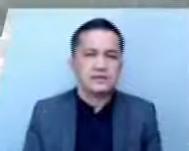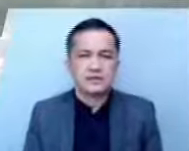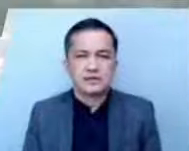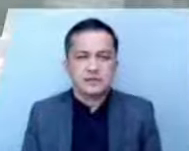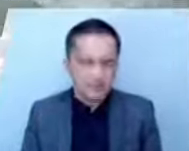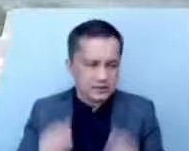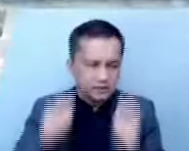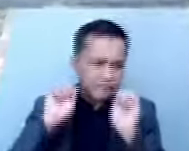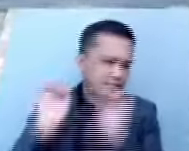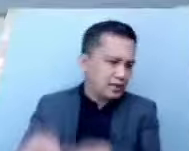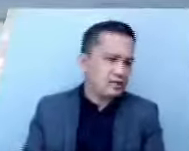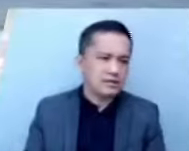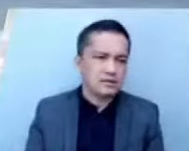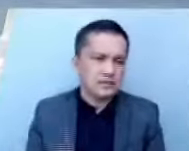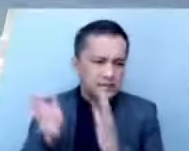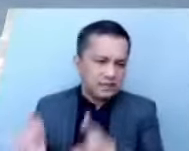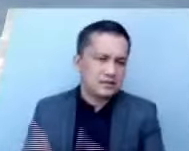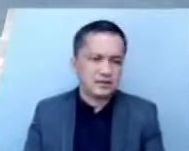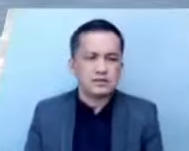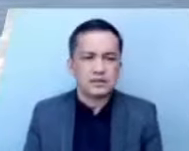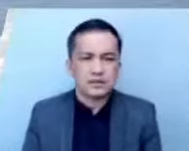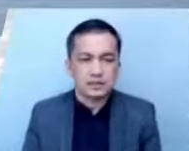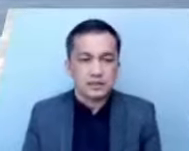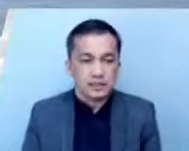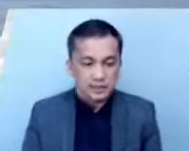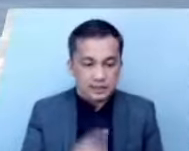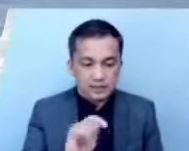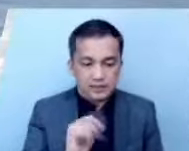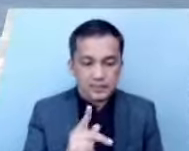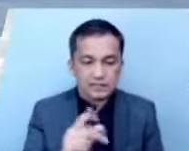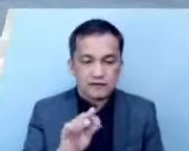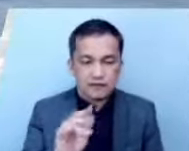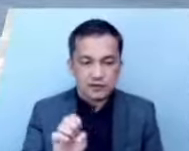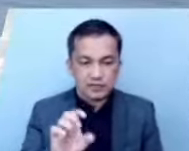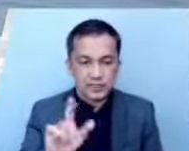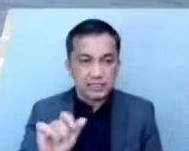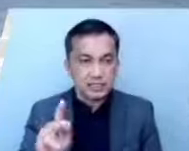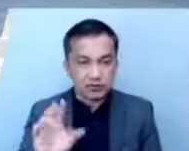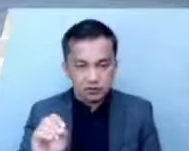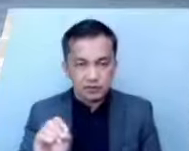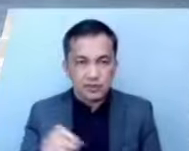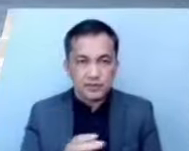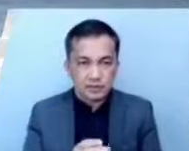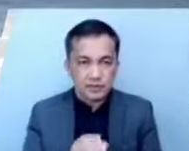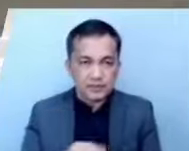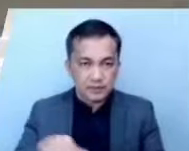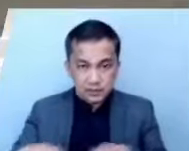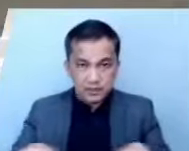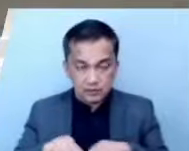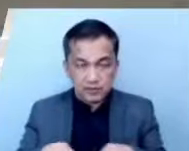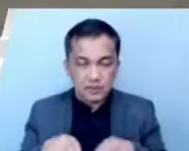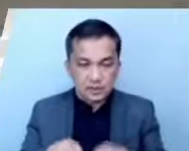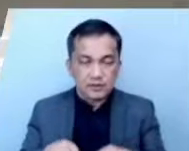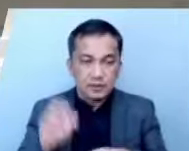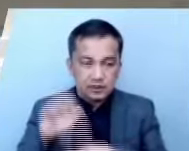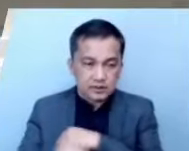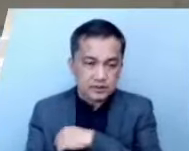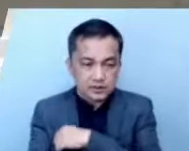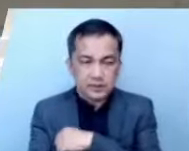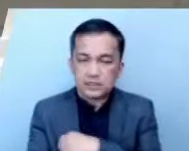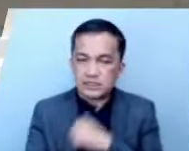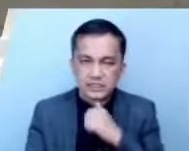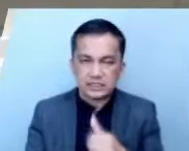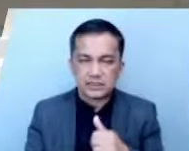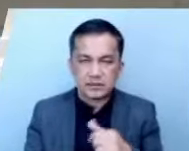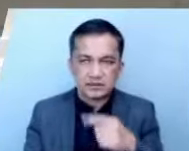namin. Nagpaalala rin ang Task Force El Niño na mag-ingat sa paliligo sa mga ilog at dagat. Hindi raw dahil El